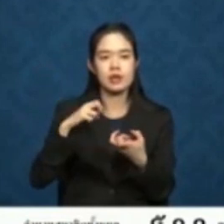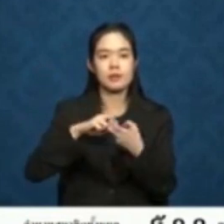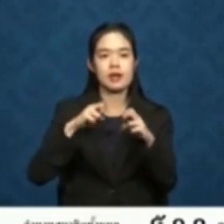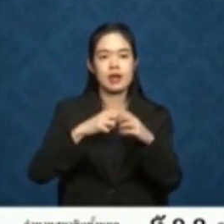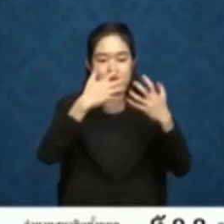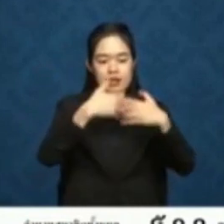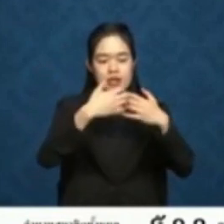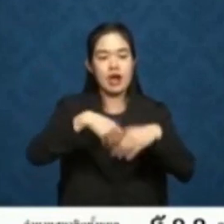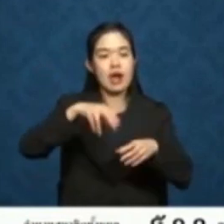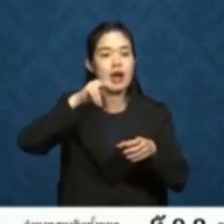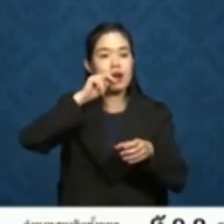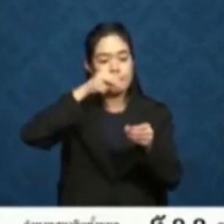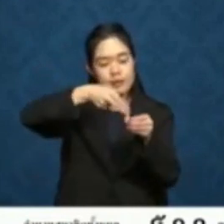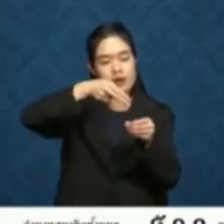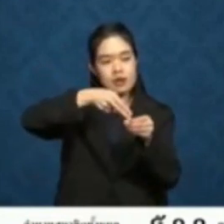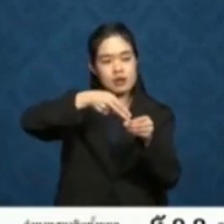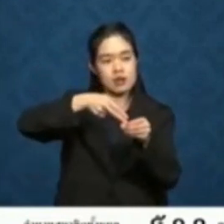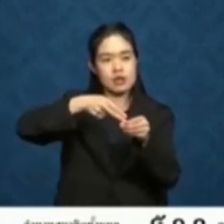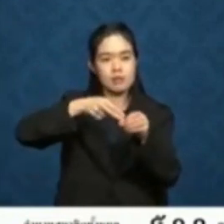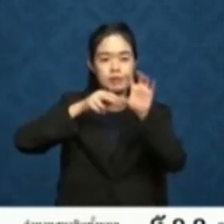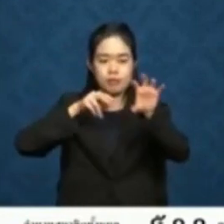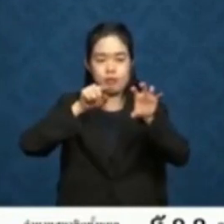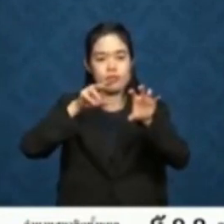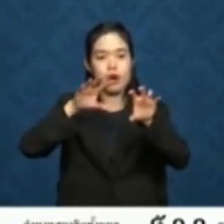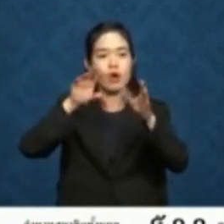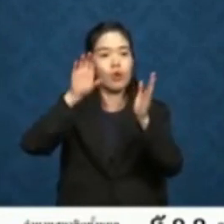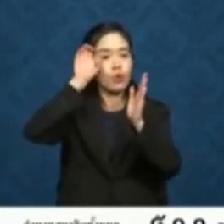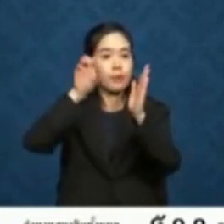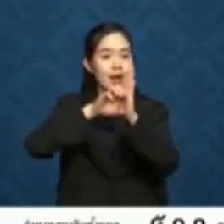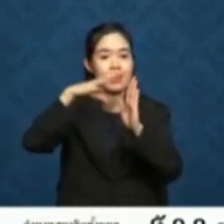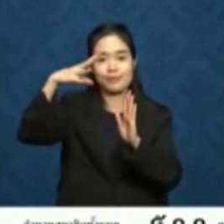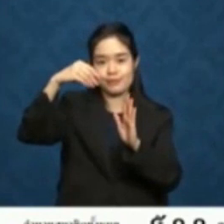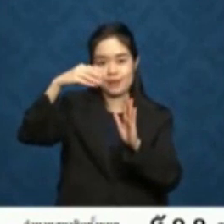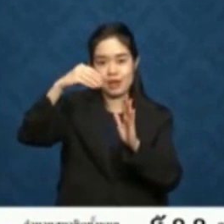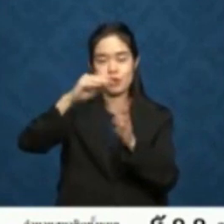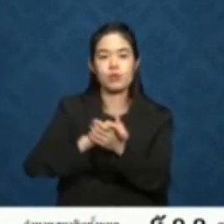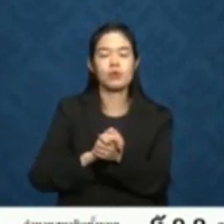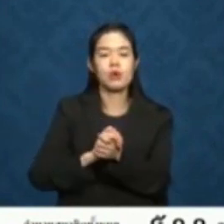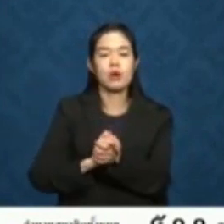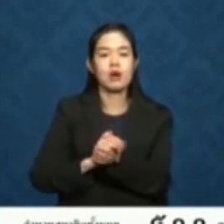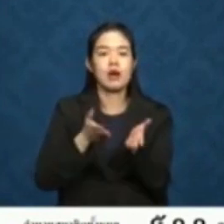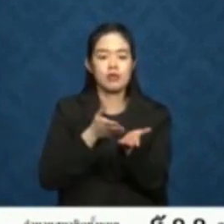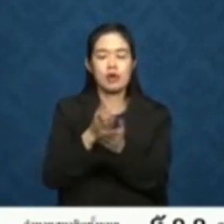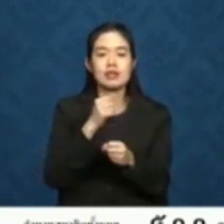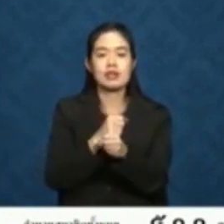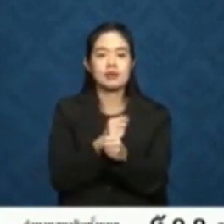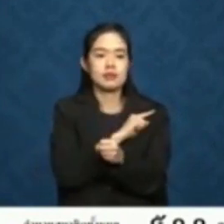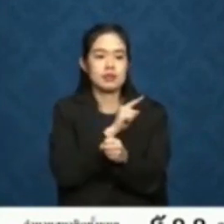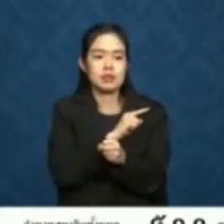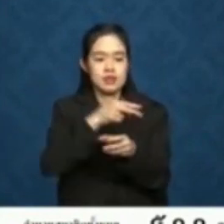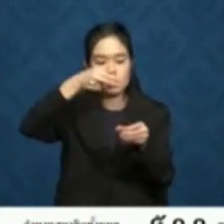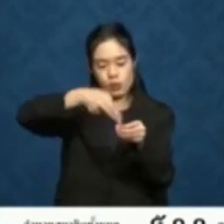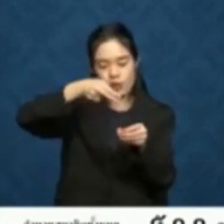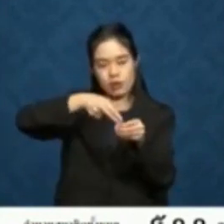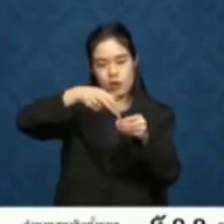มันที่มีโลโก้เป็นรูปดาวครับท่านประธานจากรายงานของหน่วยงานที่เกี่ยวข้องก็รายงานว่าน้ำมันรั่ว